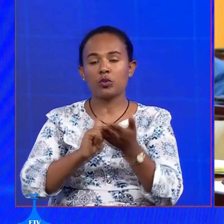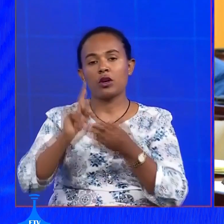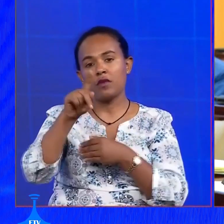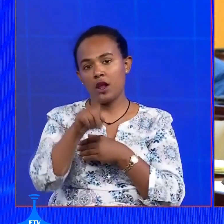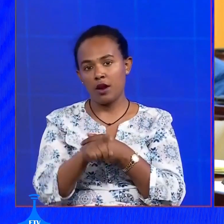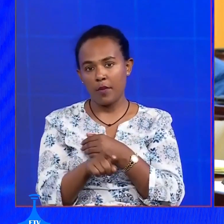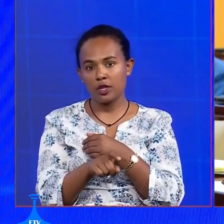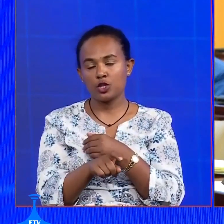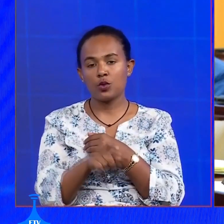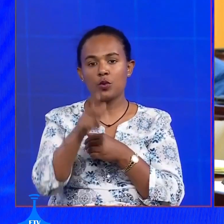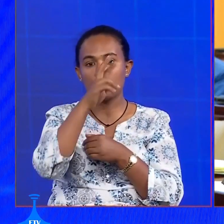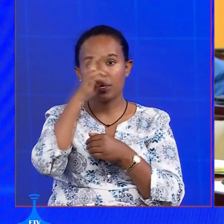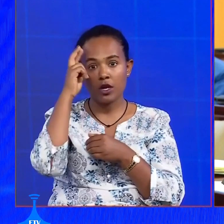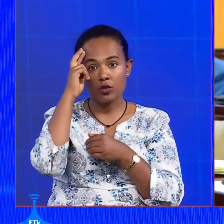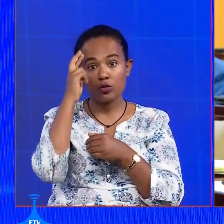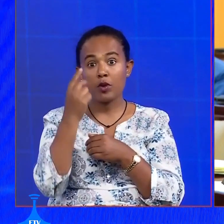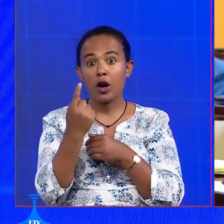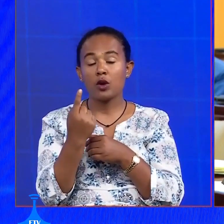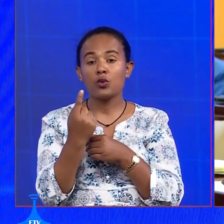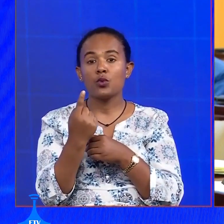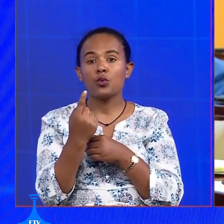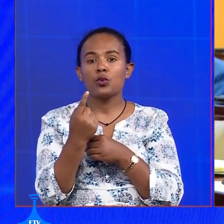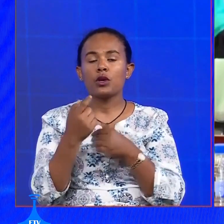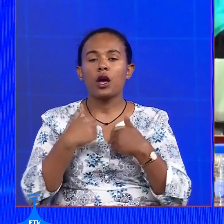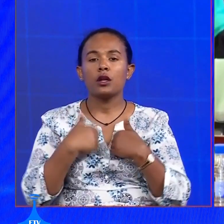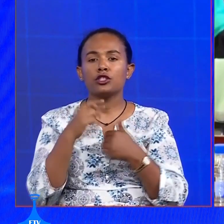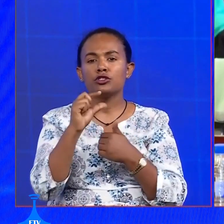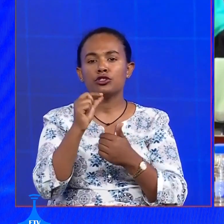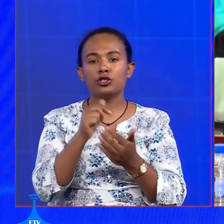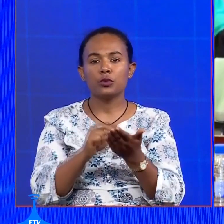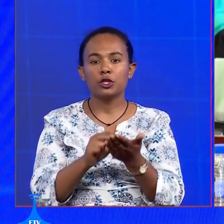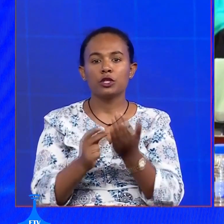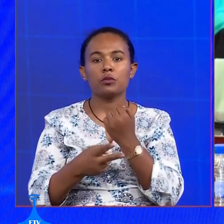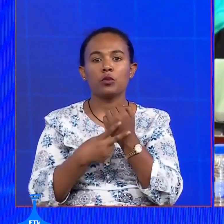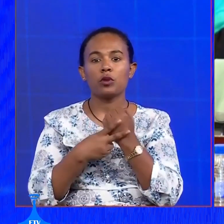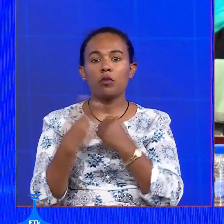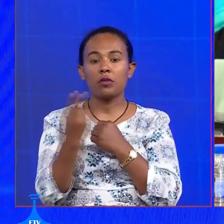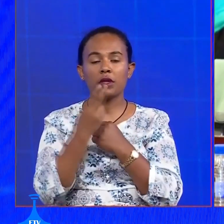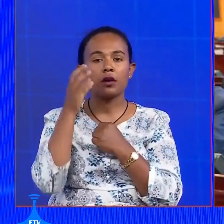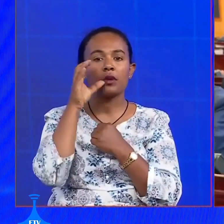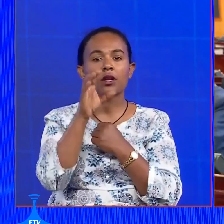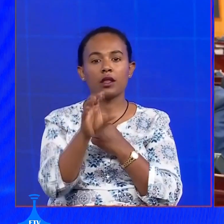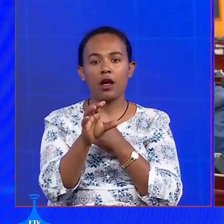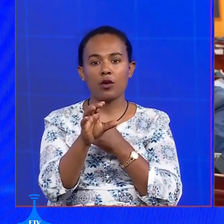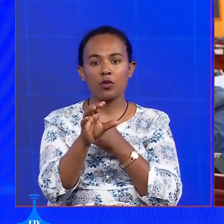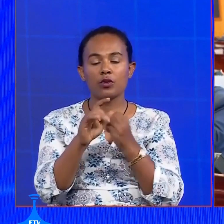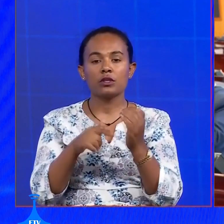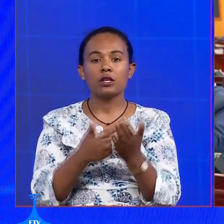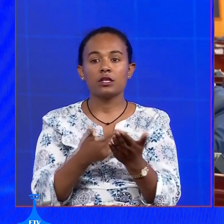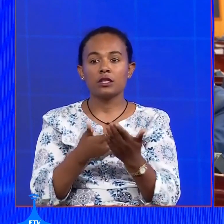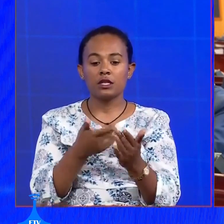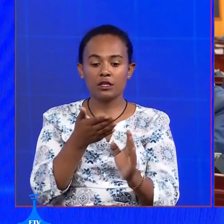ይኖርባቸዋል። ምክንያቱም አንዱ እንግዲህ ያለንን ትንሽ በጀት በቁጠባ መጠቀም ግዴታችን ነው። ስለዚህ ከዚህ